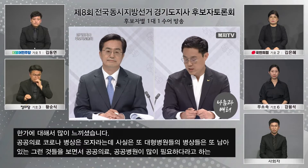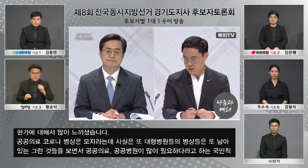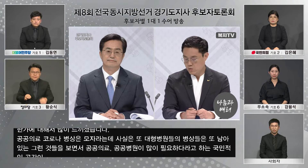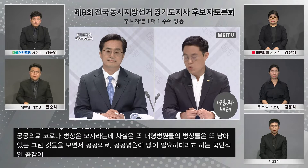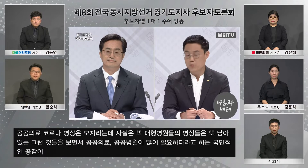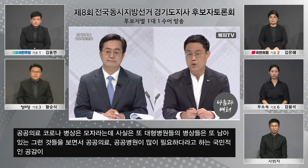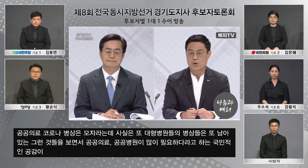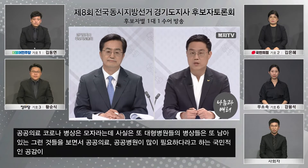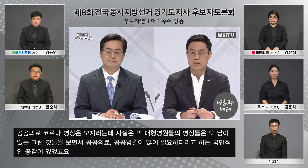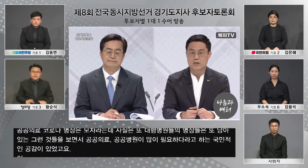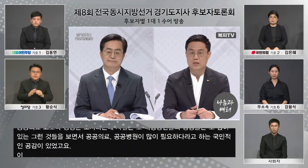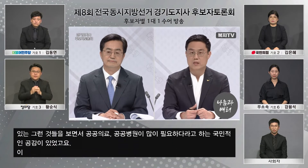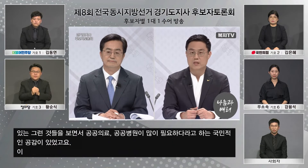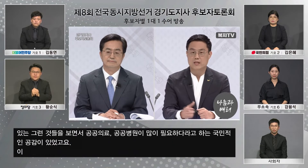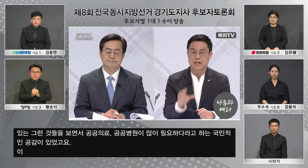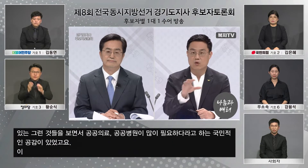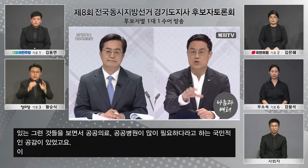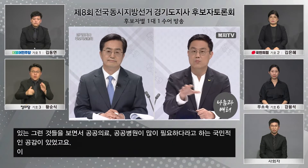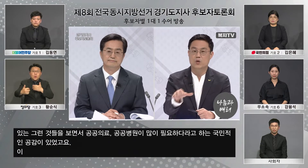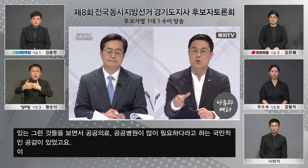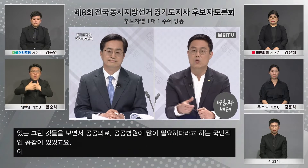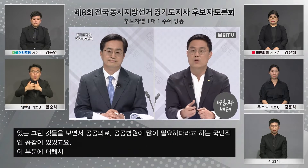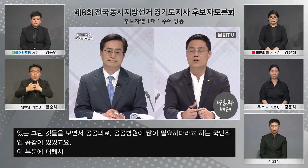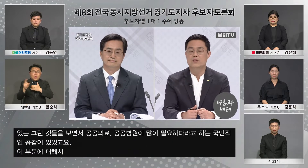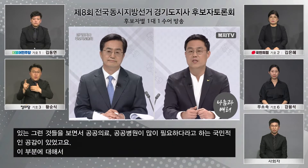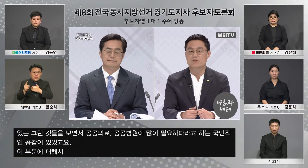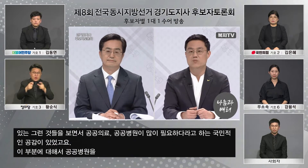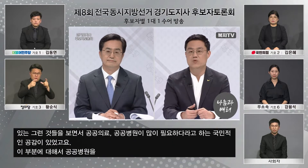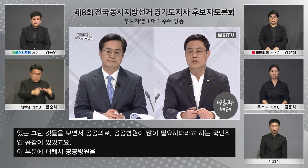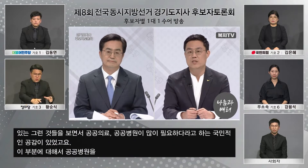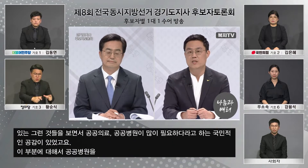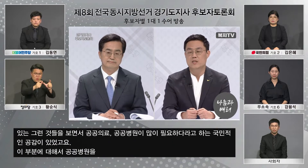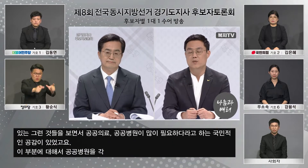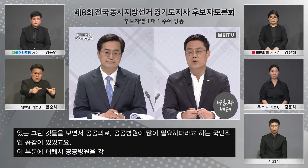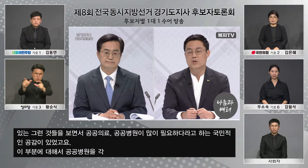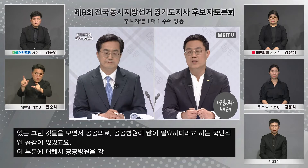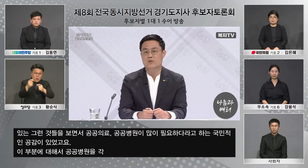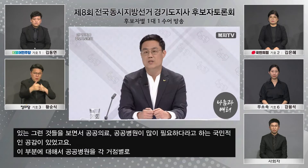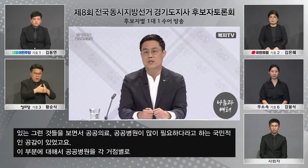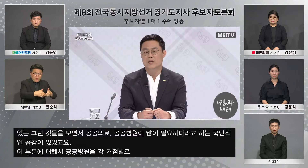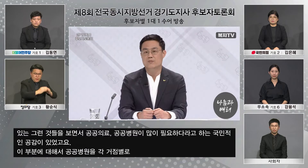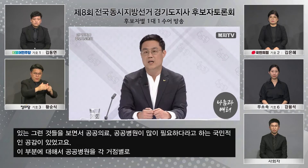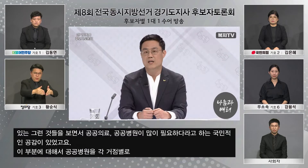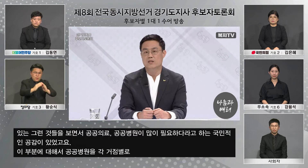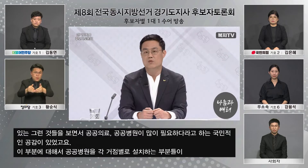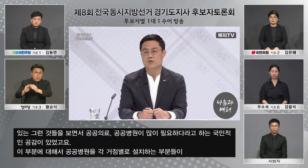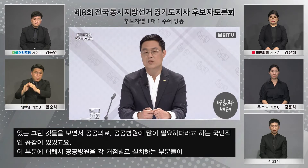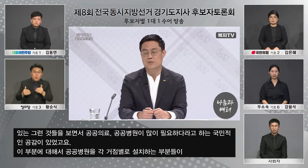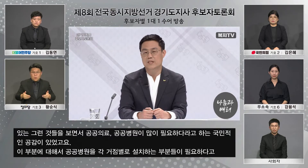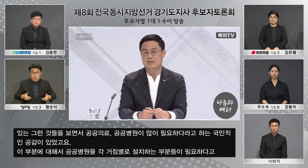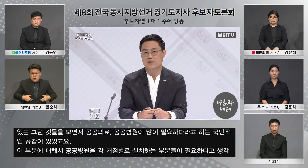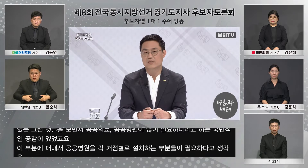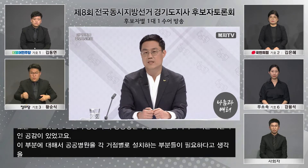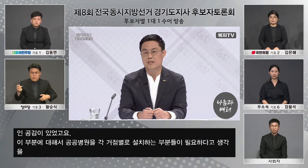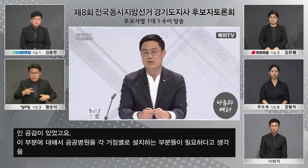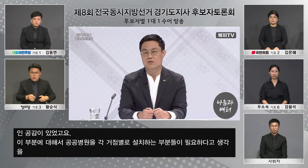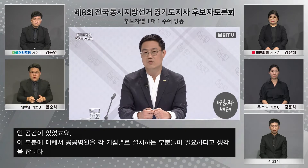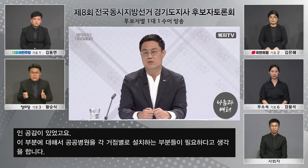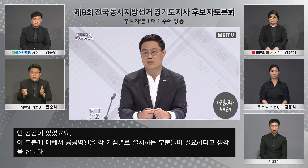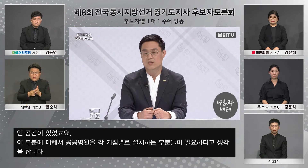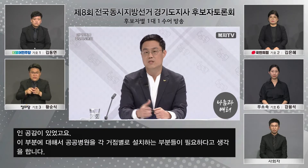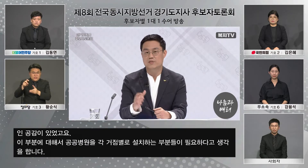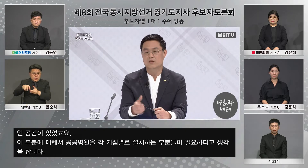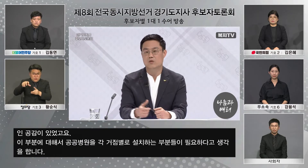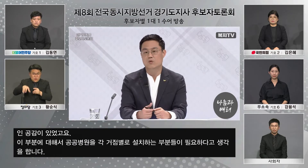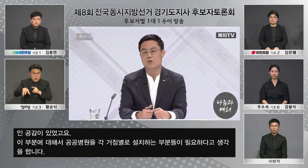대해서 공공병원을 각 거점별로 설치하는 부분들이 필요하다라고 생각을 합니다. 그리고 응급센터라든가 이런